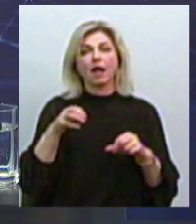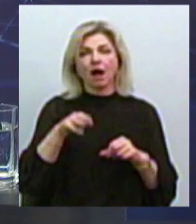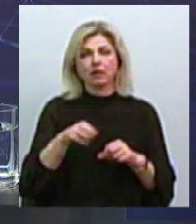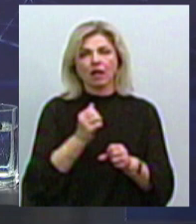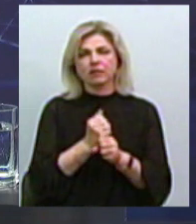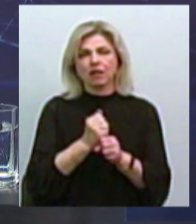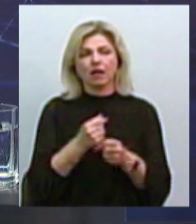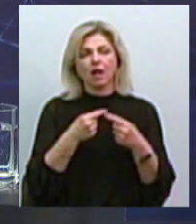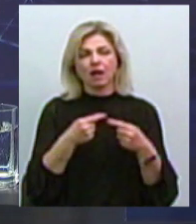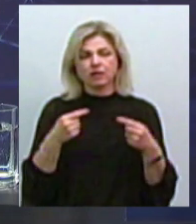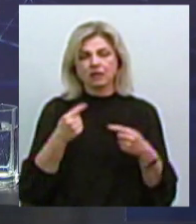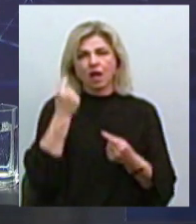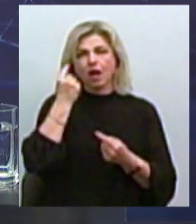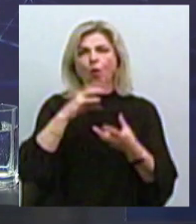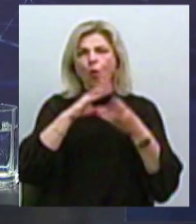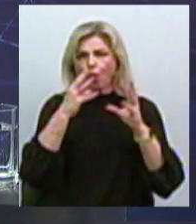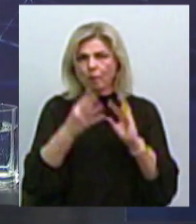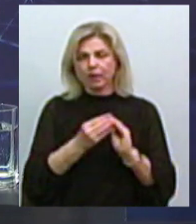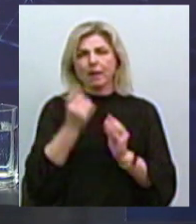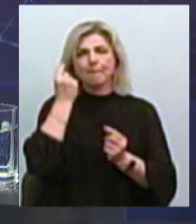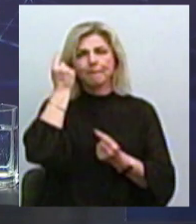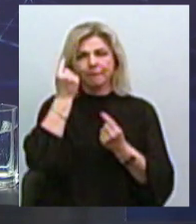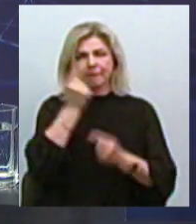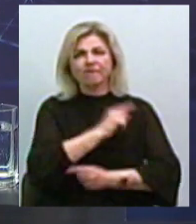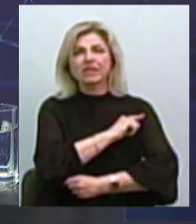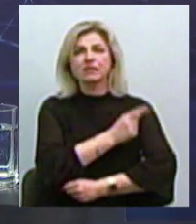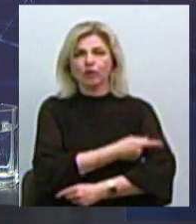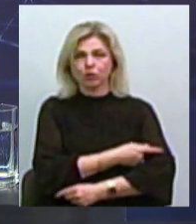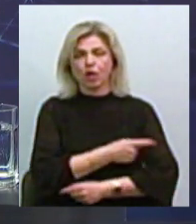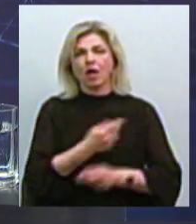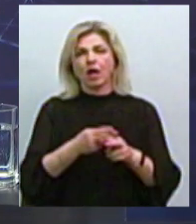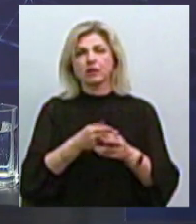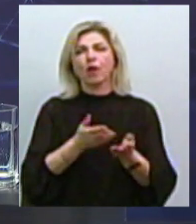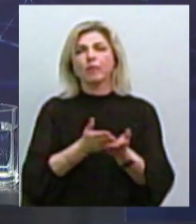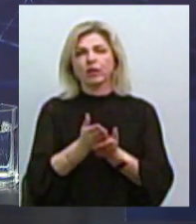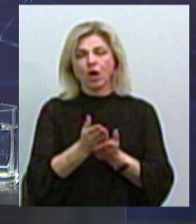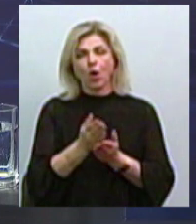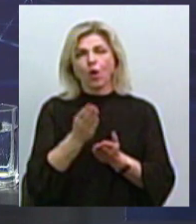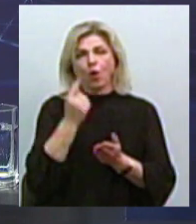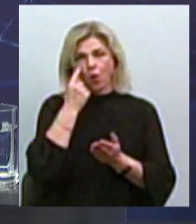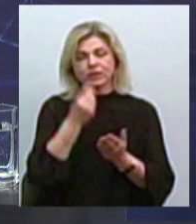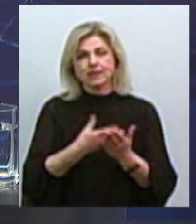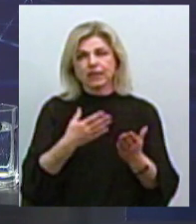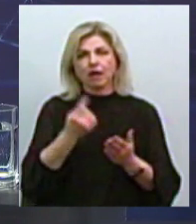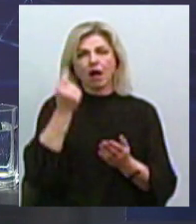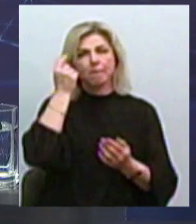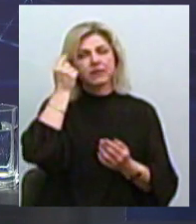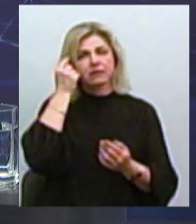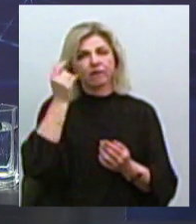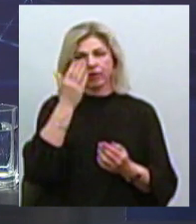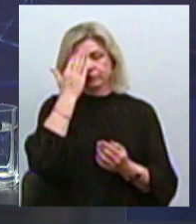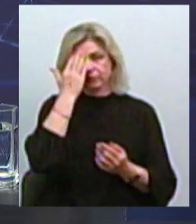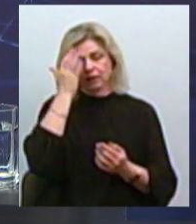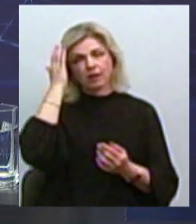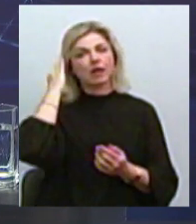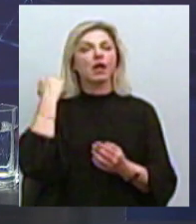комплекс психофізіологічних тестів. Ті тести направлені на оцінку пізнавальних здібностей, на оцінку